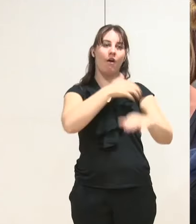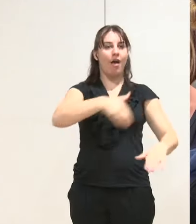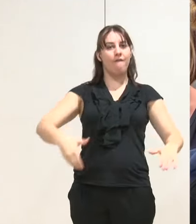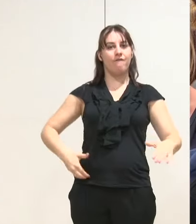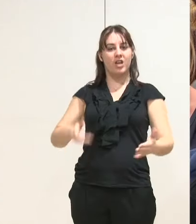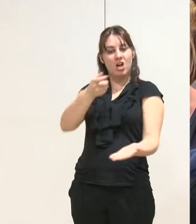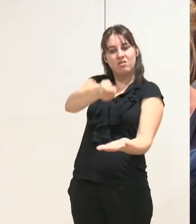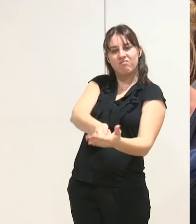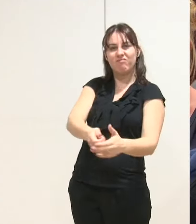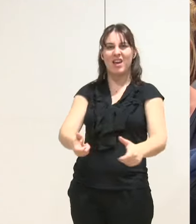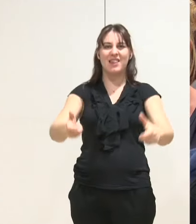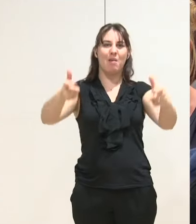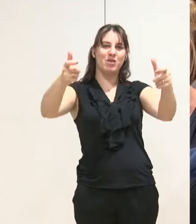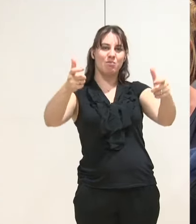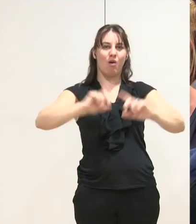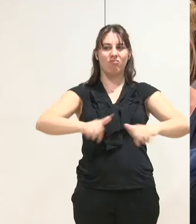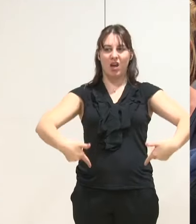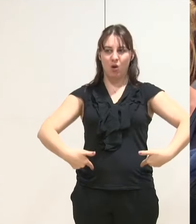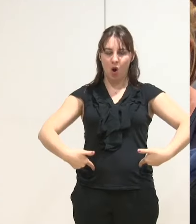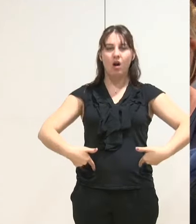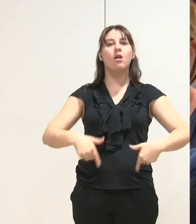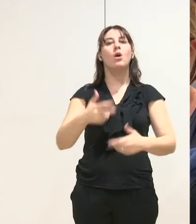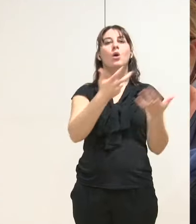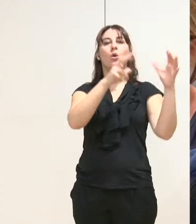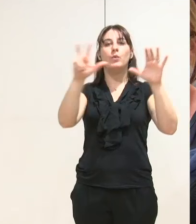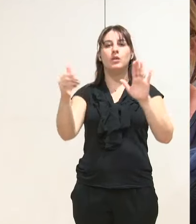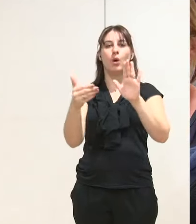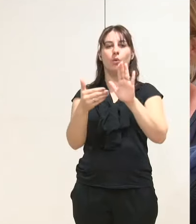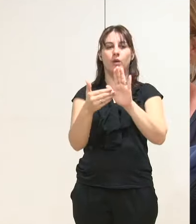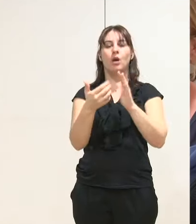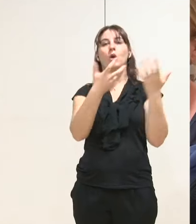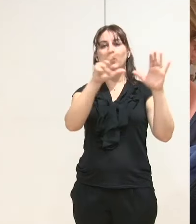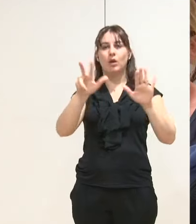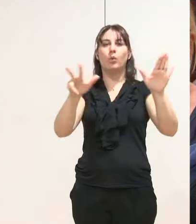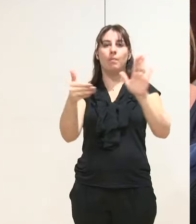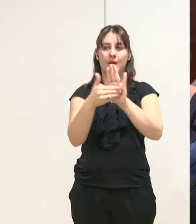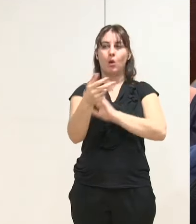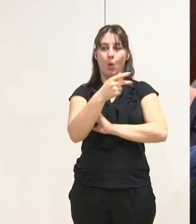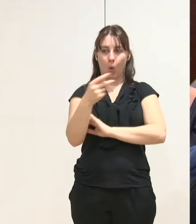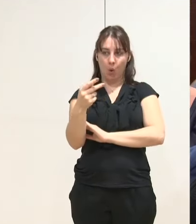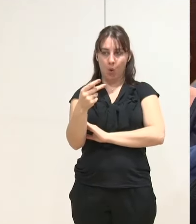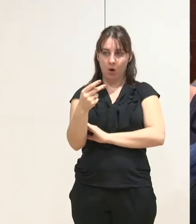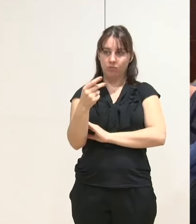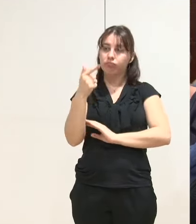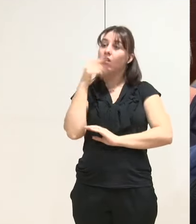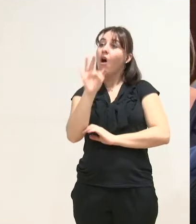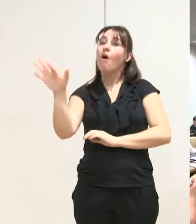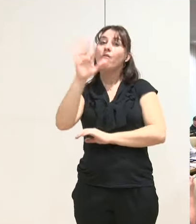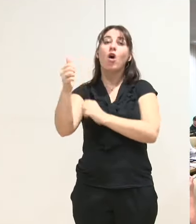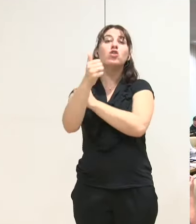de cet établissement à hauteur de 808000 € ce qui est compatible avec la vie de France